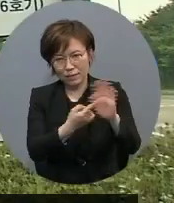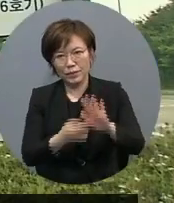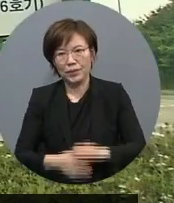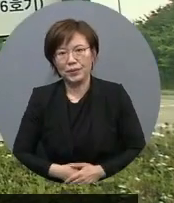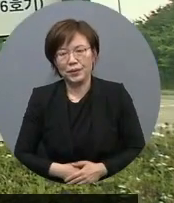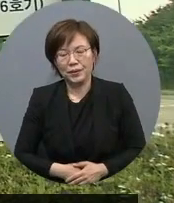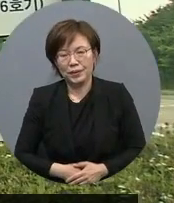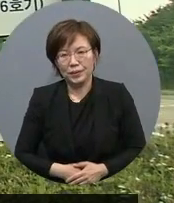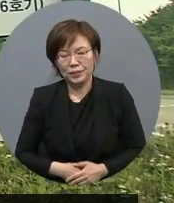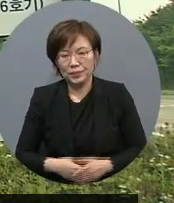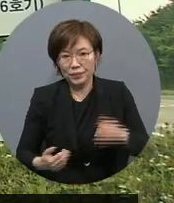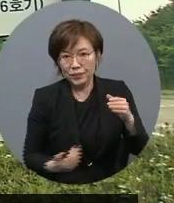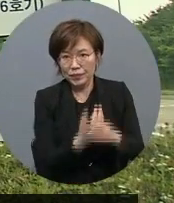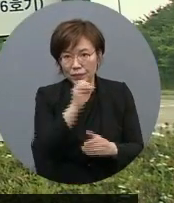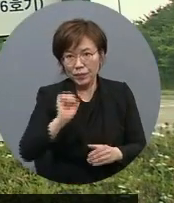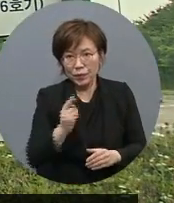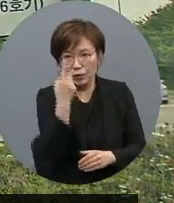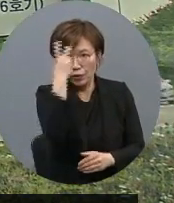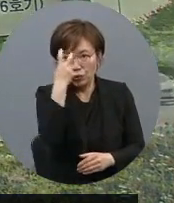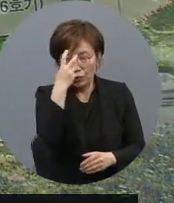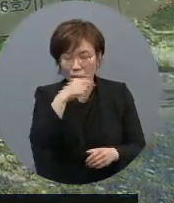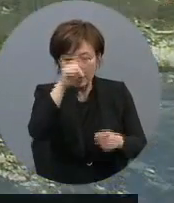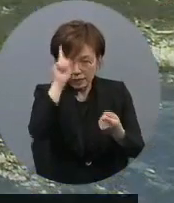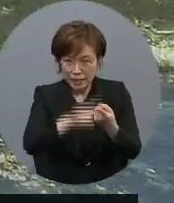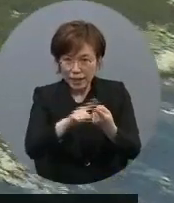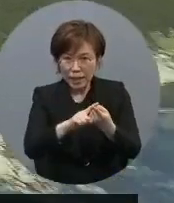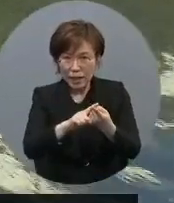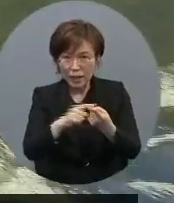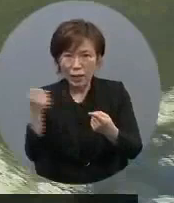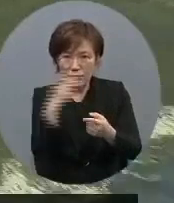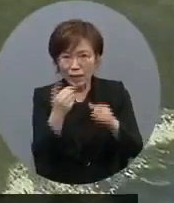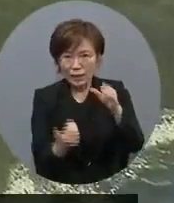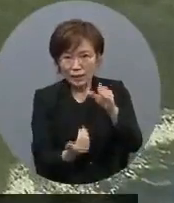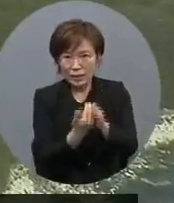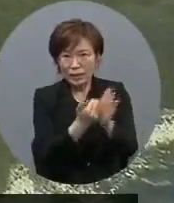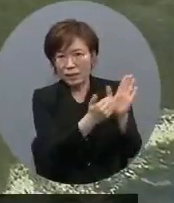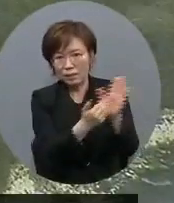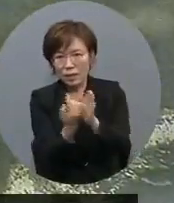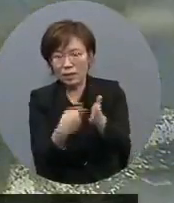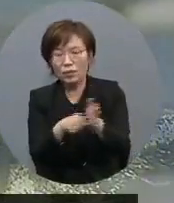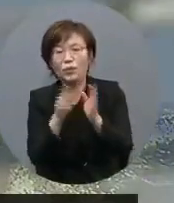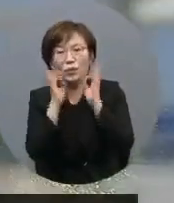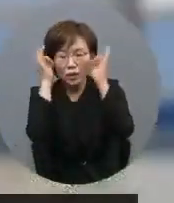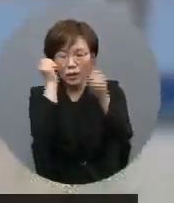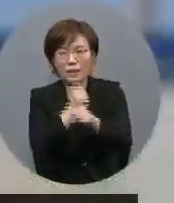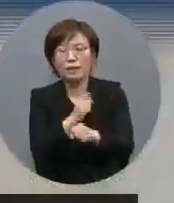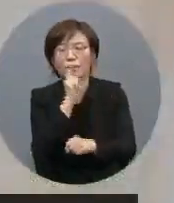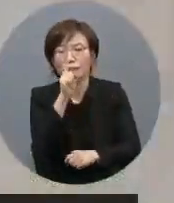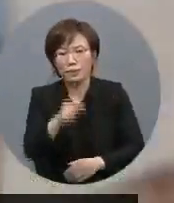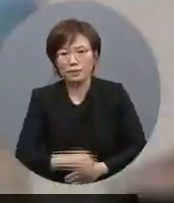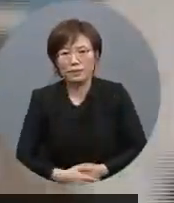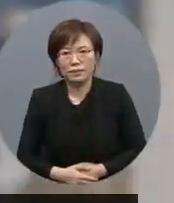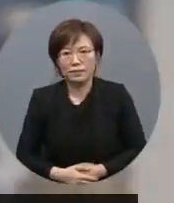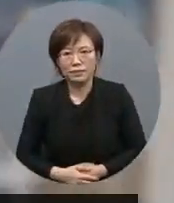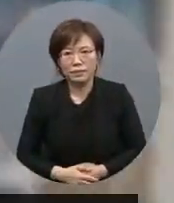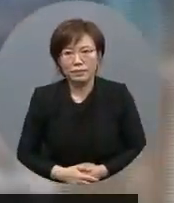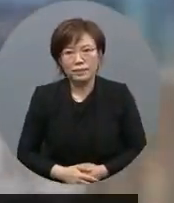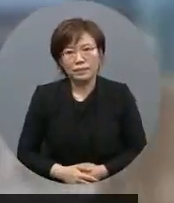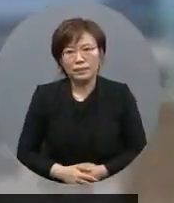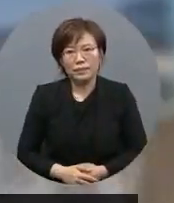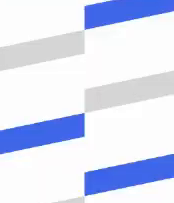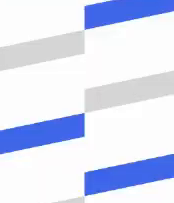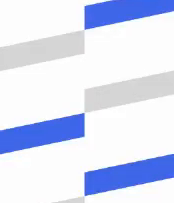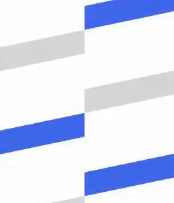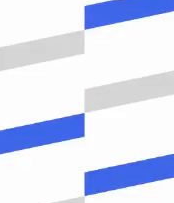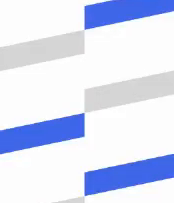밝혔습니다. 또 사고 원인을 파악하는 대로 재발 방지 대책을 세우겠다고 덧붙였습니다. MBC 뉴스 홍상순입니다.